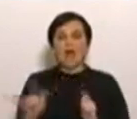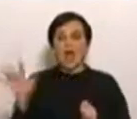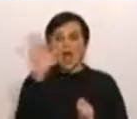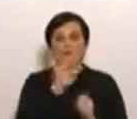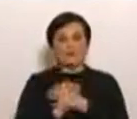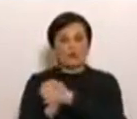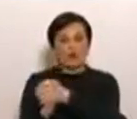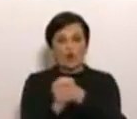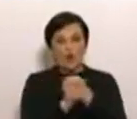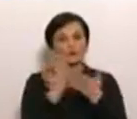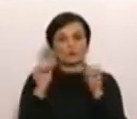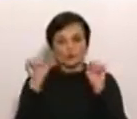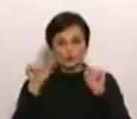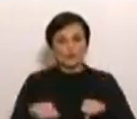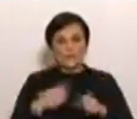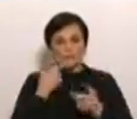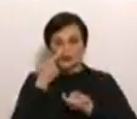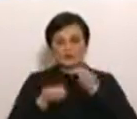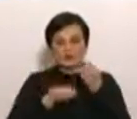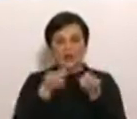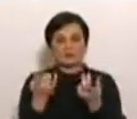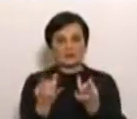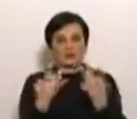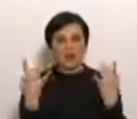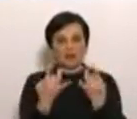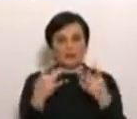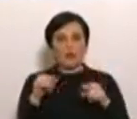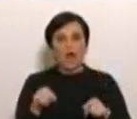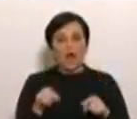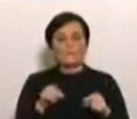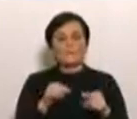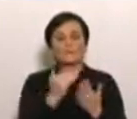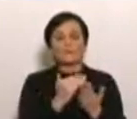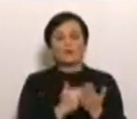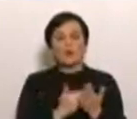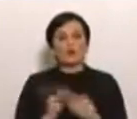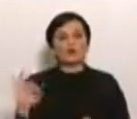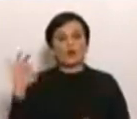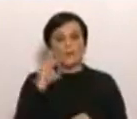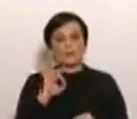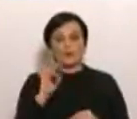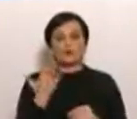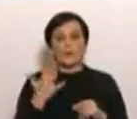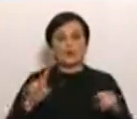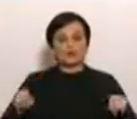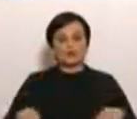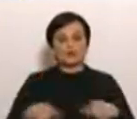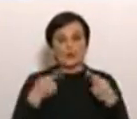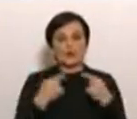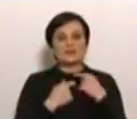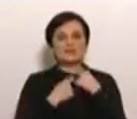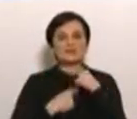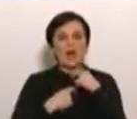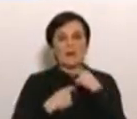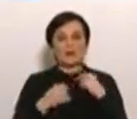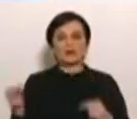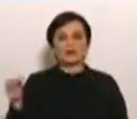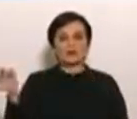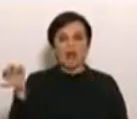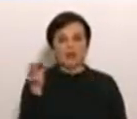შეიძლება უფრო დეტალურად გითხრათ აი ამ პროგრამის შესახებ, რომელიც ხორციელდება საპილოტე